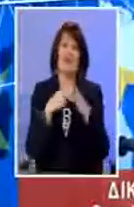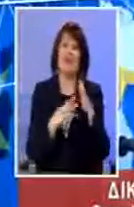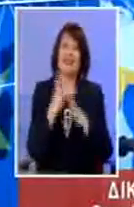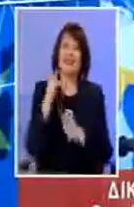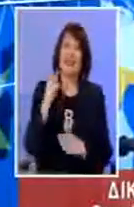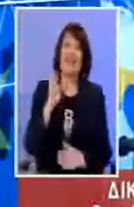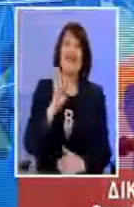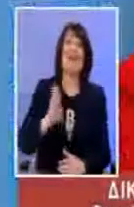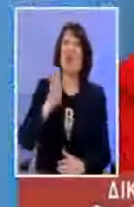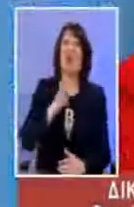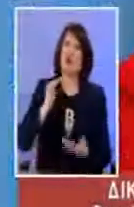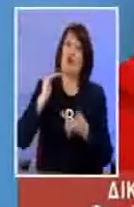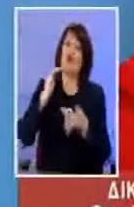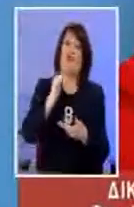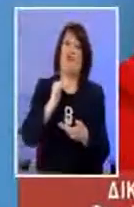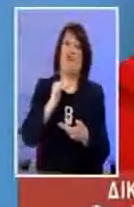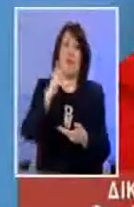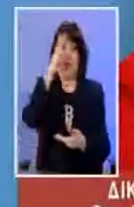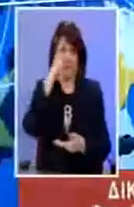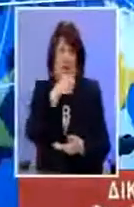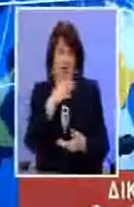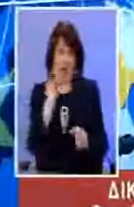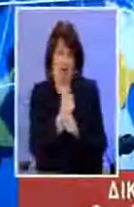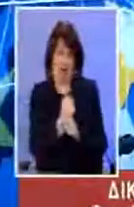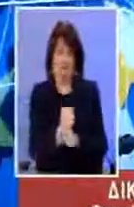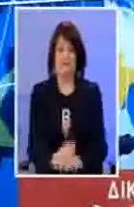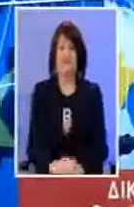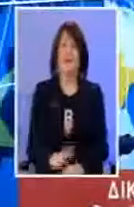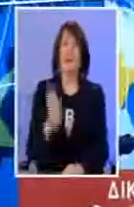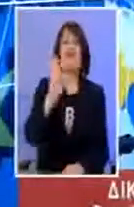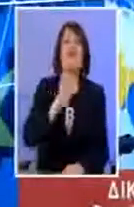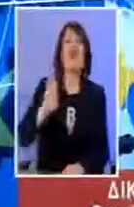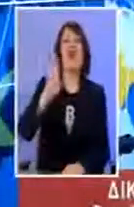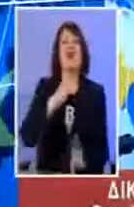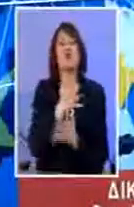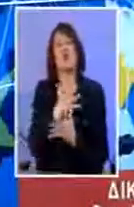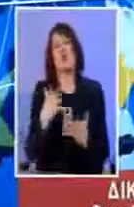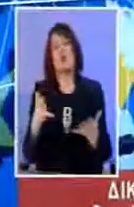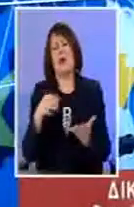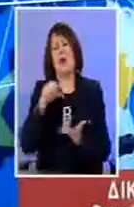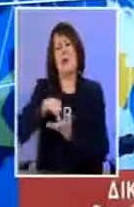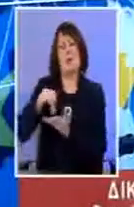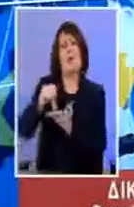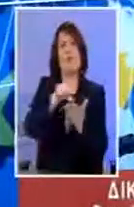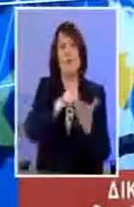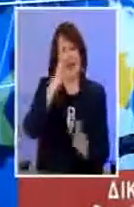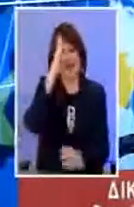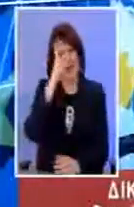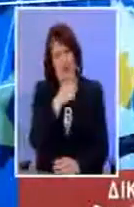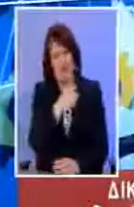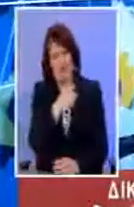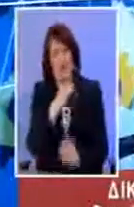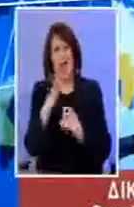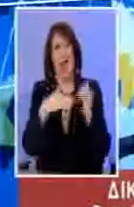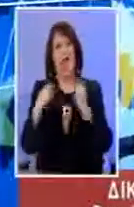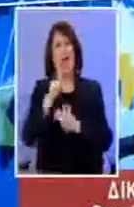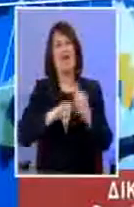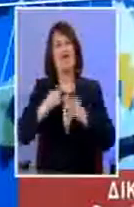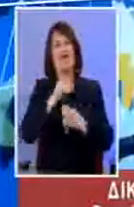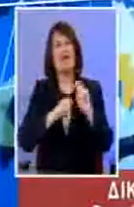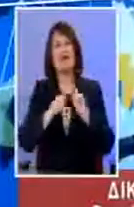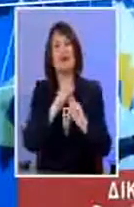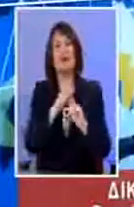Βερολίνο πήρε το βραβείο, ξέρετε. Ναι, είναι μεγάλο το Βερολίνο βέβαια, αλλά γενικά οι πόλεις της Γερμανίας δομήθηκαν με προοπτική